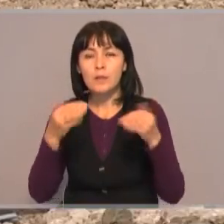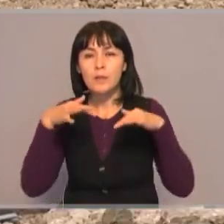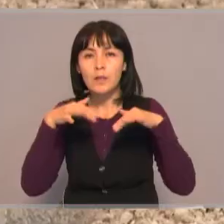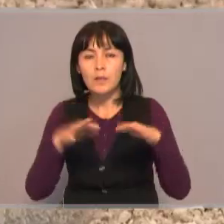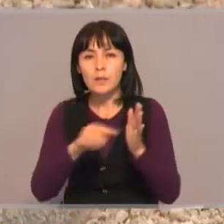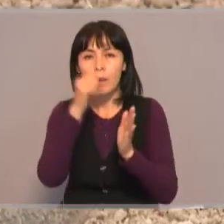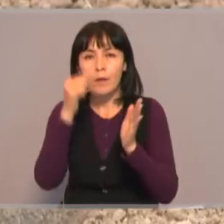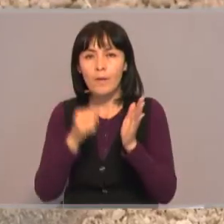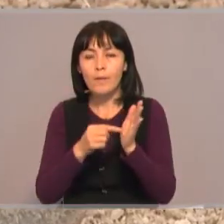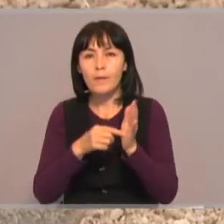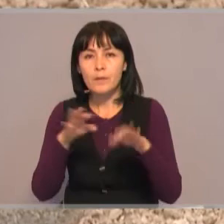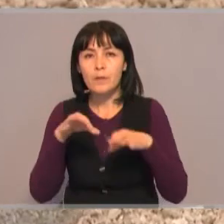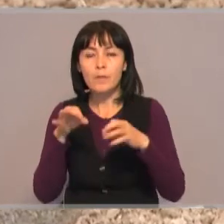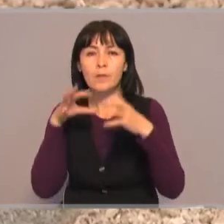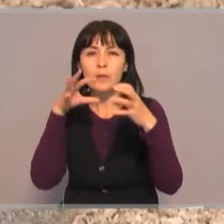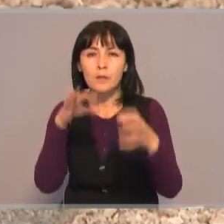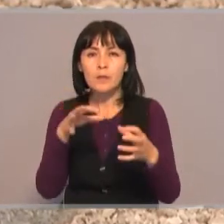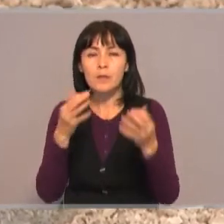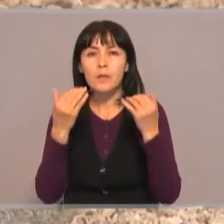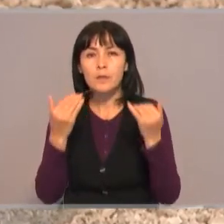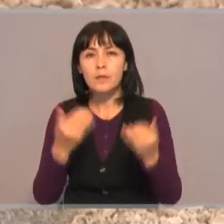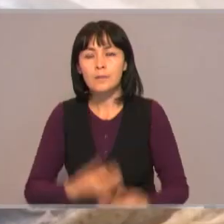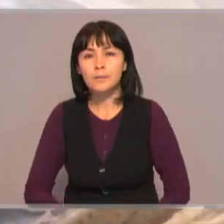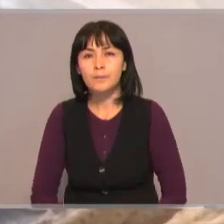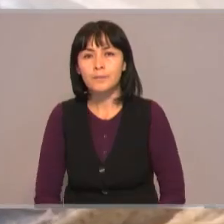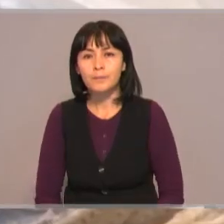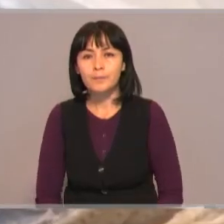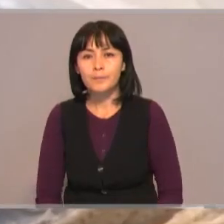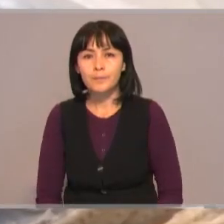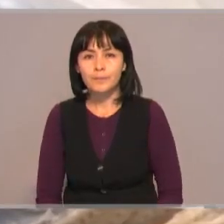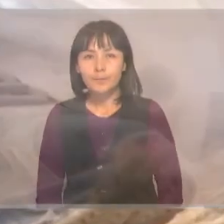решается и вопрос с пассажирским транспортом. Ажина Рапова, Асылбек Мансурхан, новости.